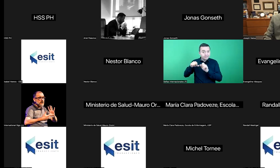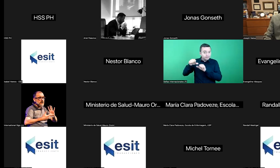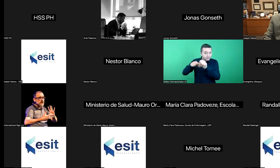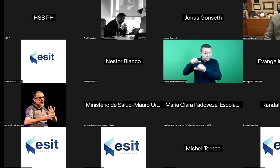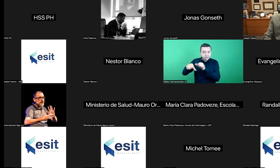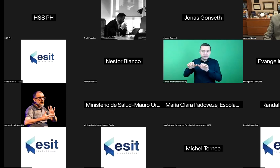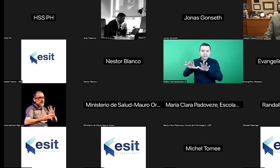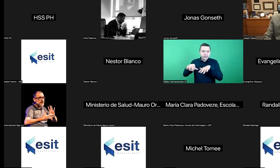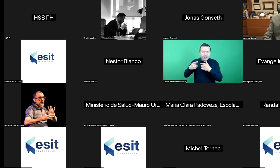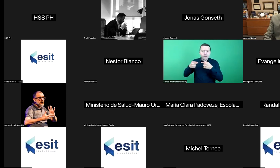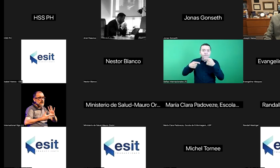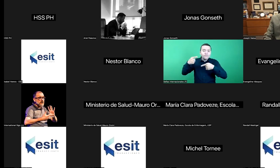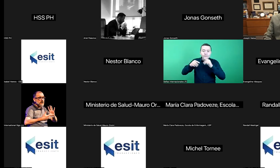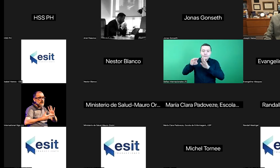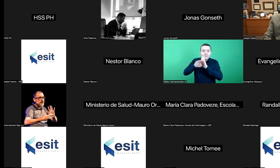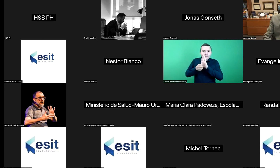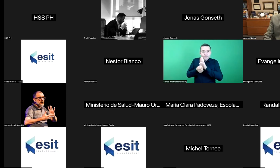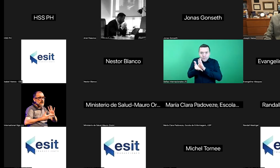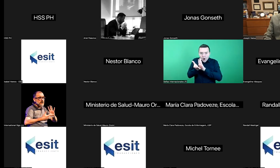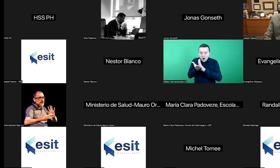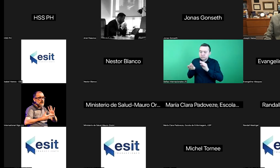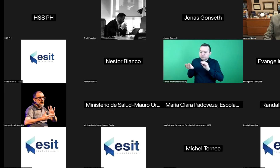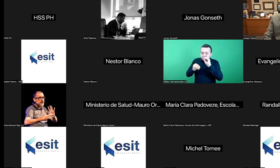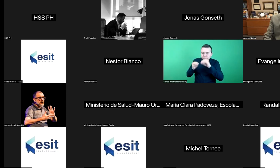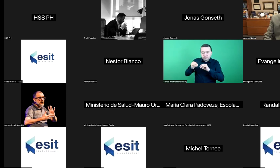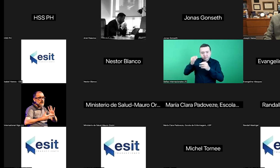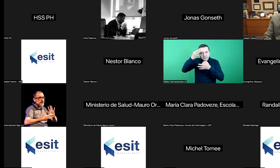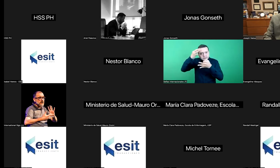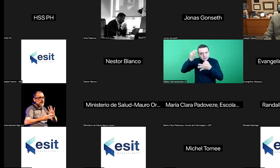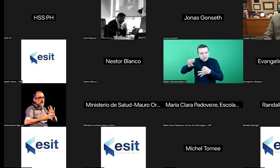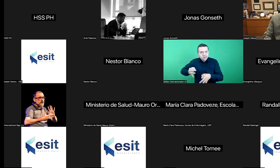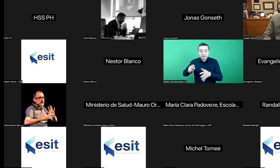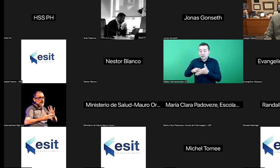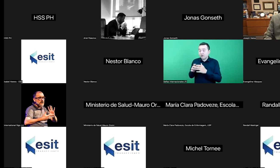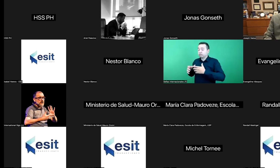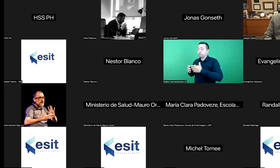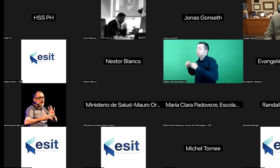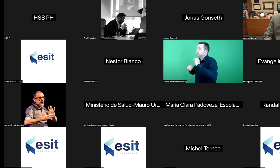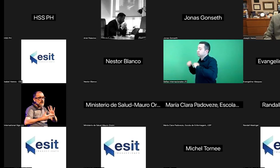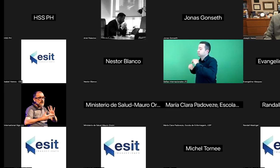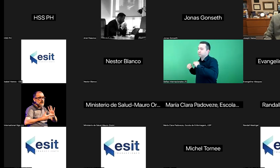décision, de formulation des politiques, tout cela fait de façon